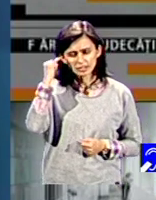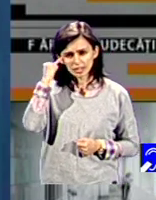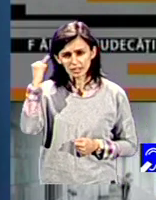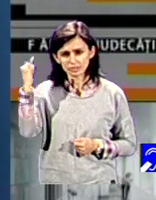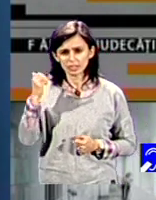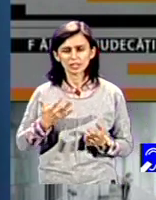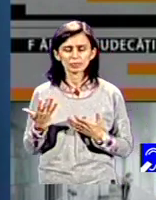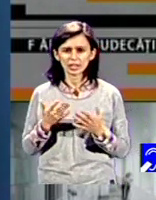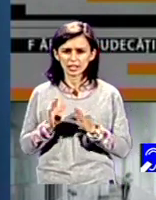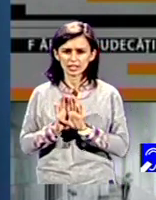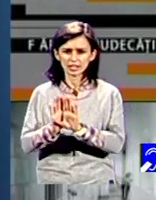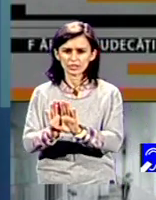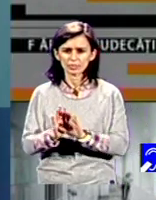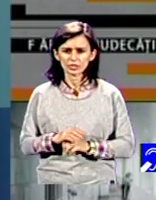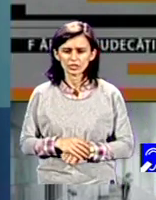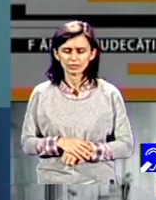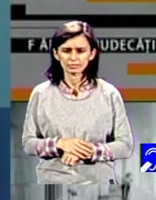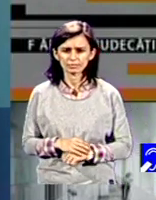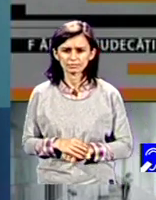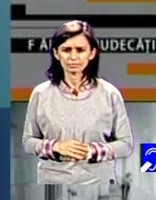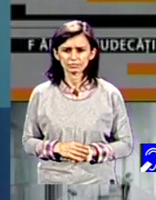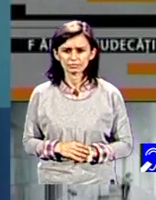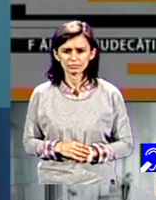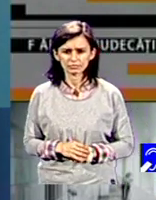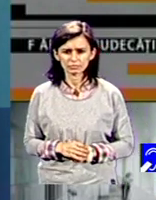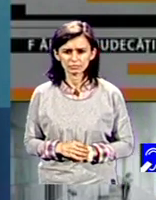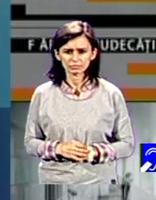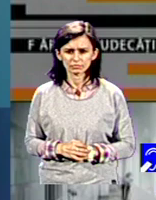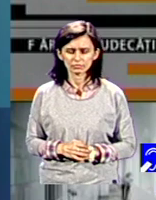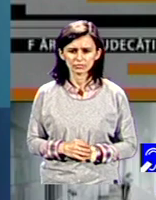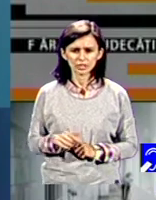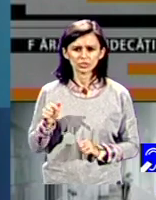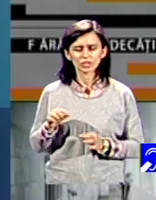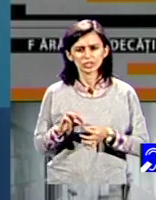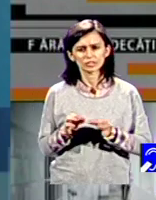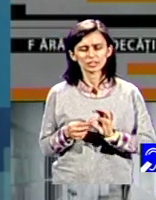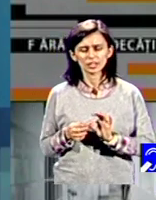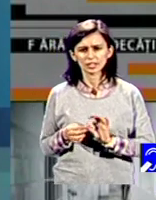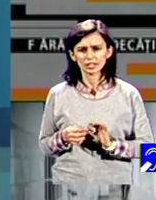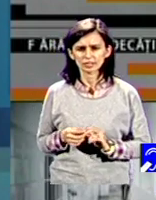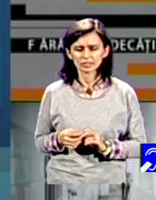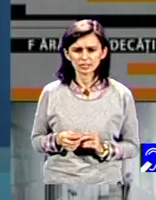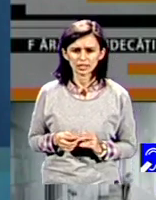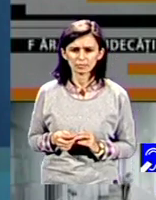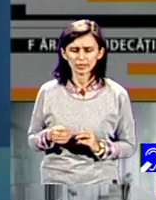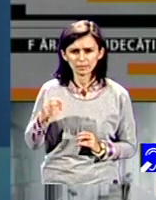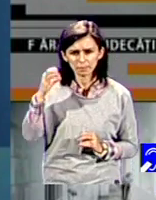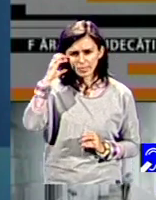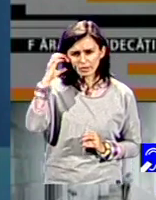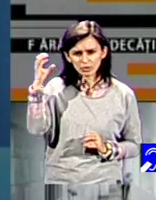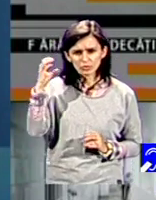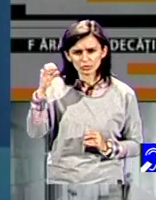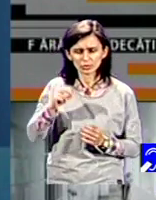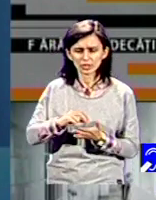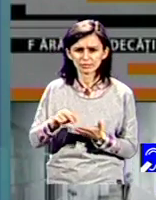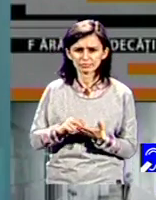ar fi aceasta înseamnă aș putea să zic o cultură a denunțului trebuie să denunțăm